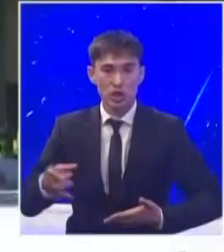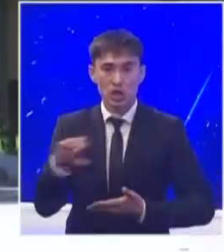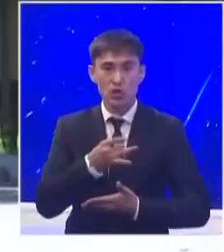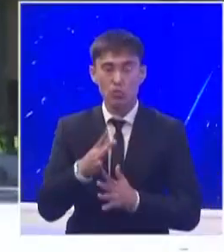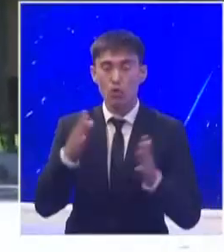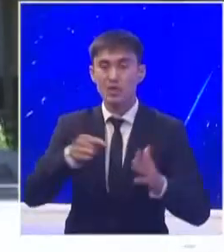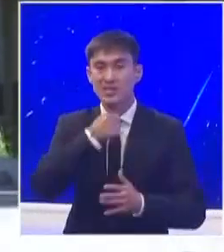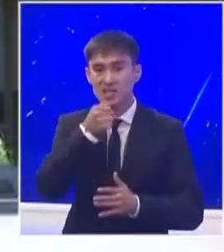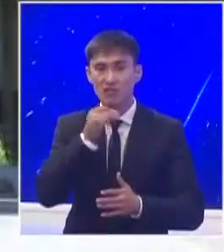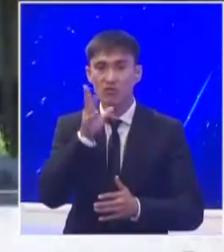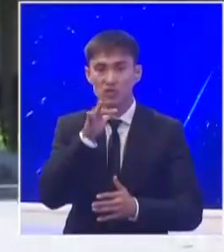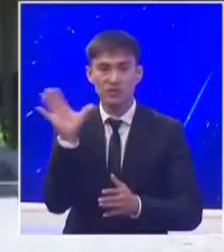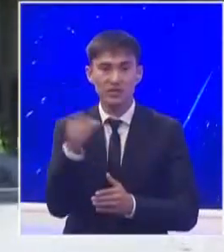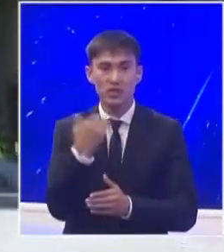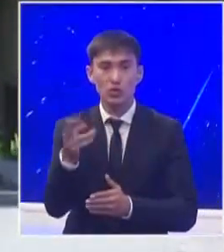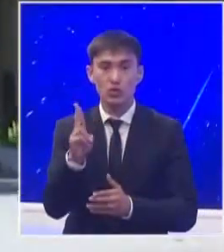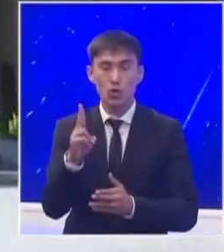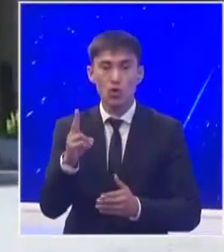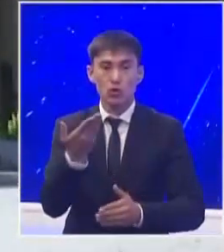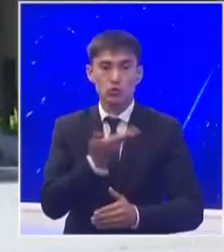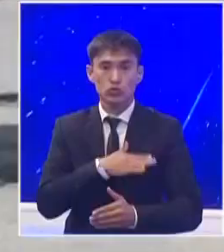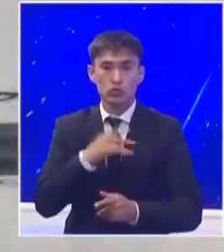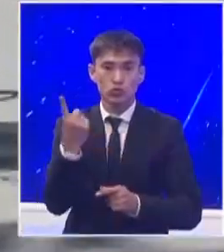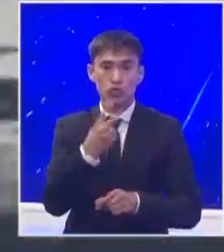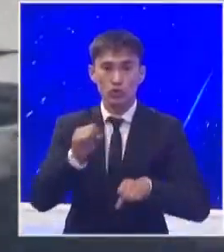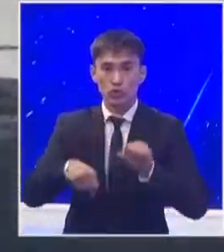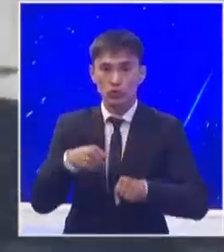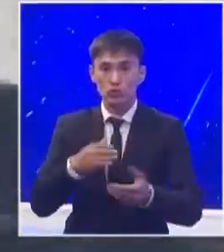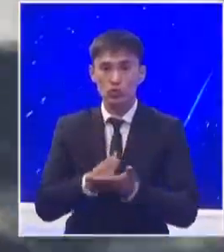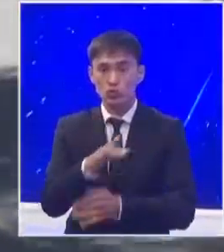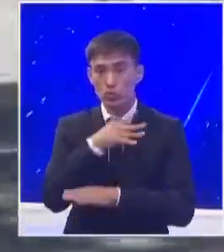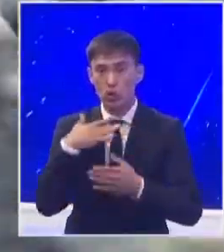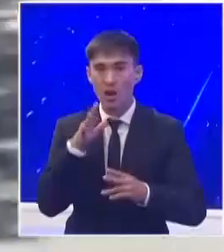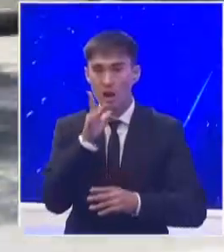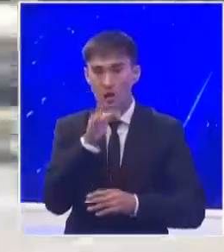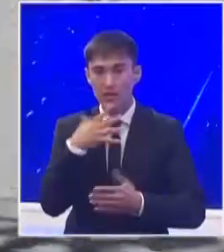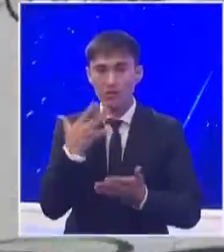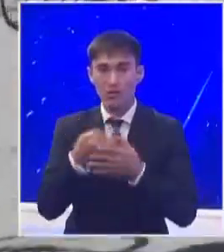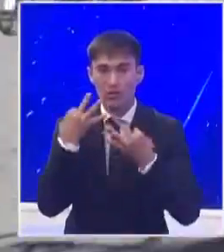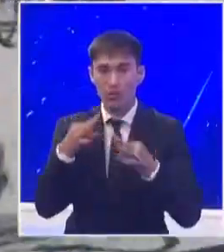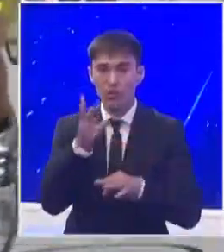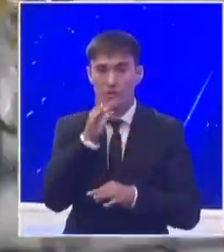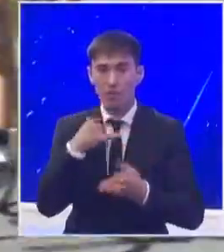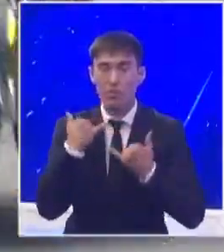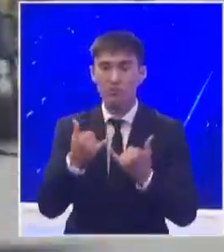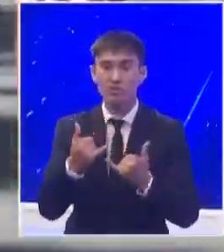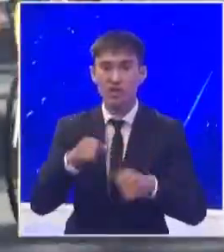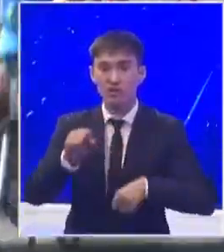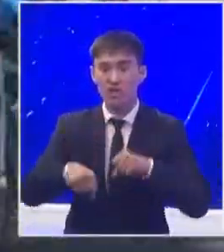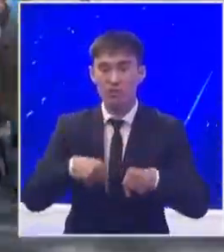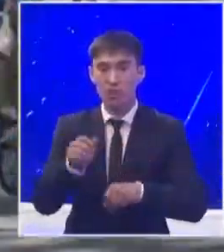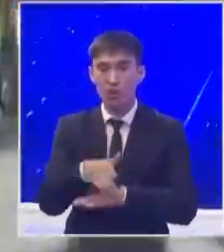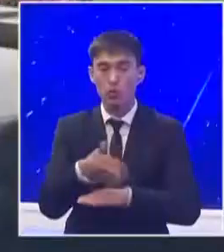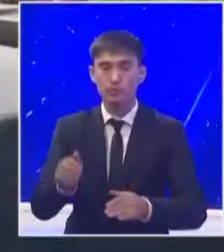более старшего возраста. Все те, для кого двухколесный друг служил уже много лет, а свое свободное время они посвящают